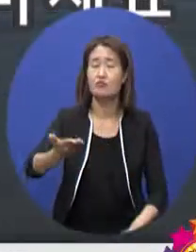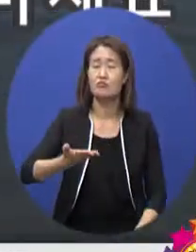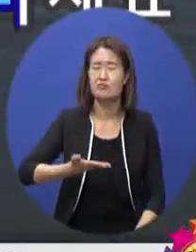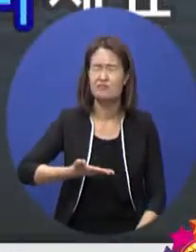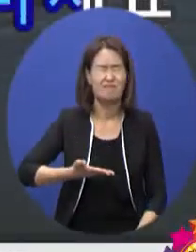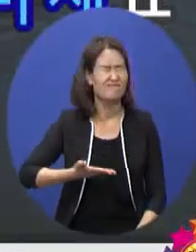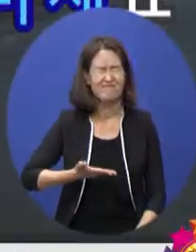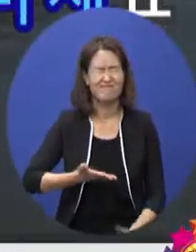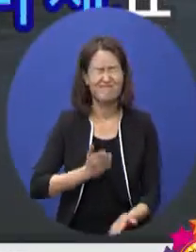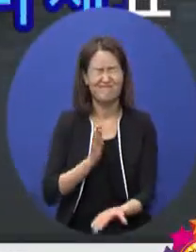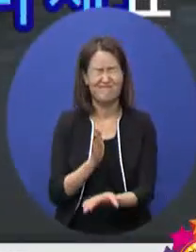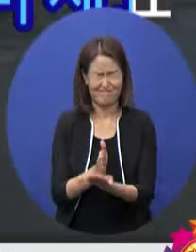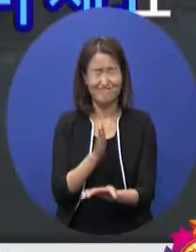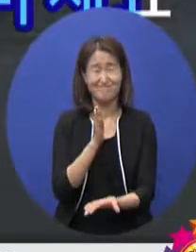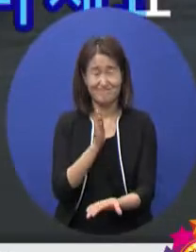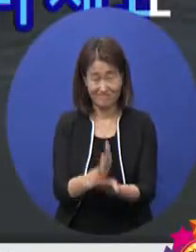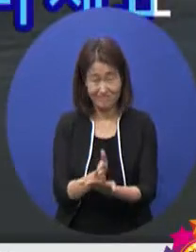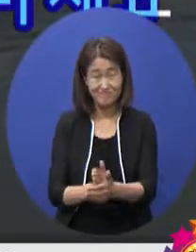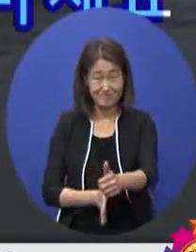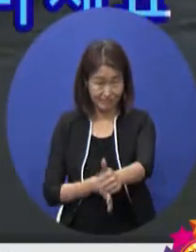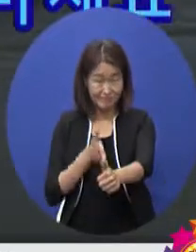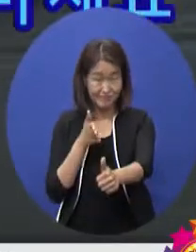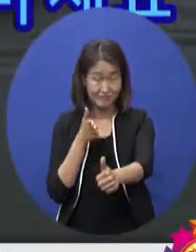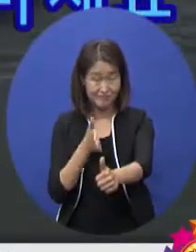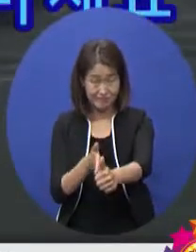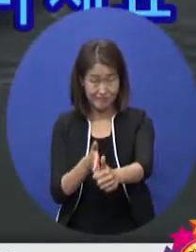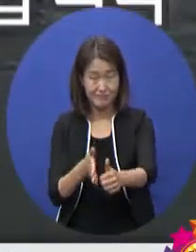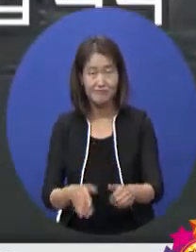상처를 주지 마세요